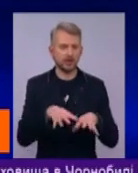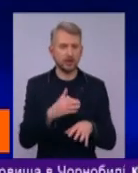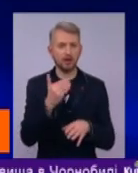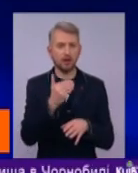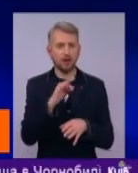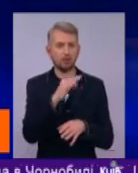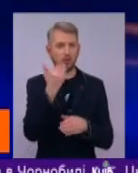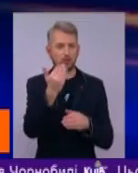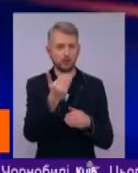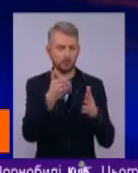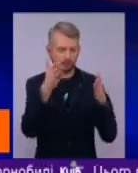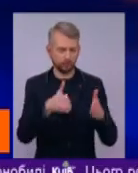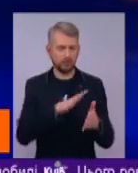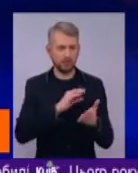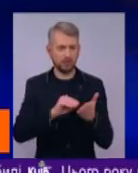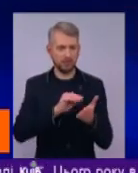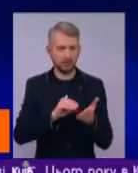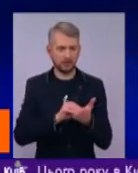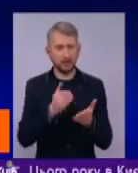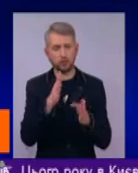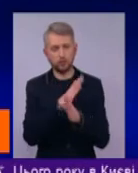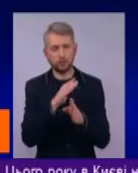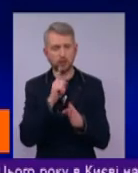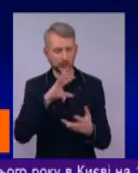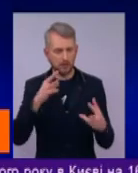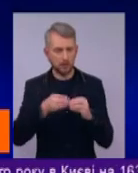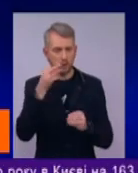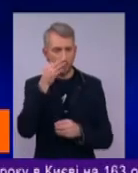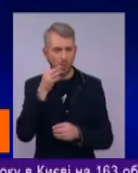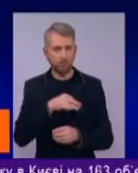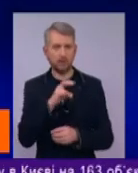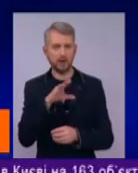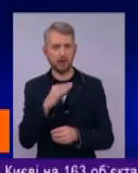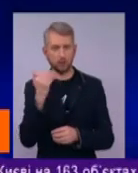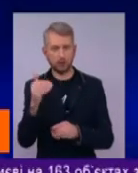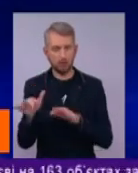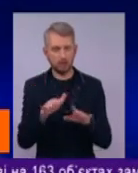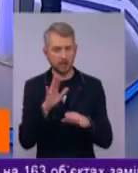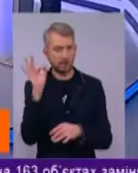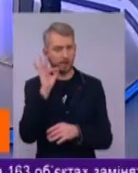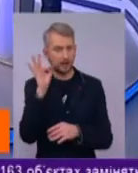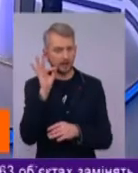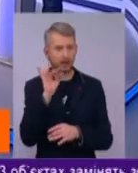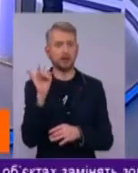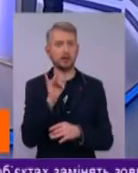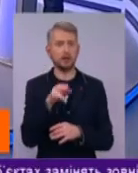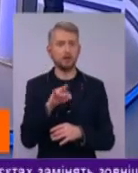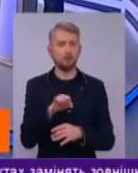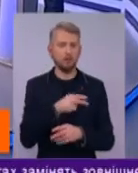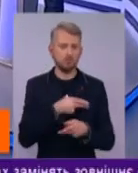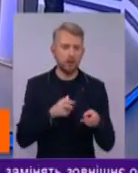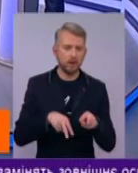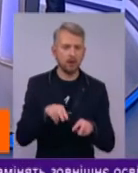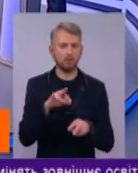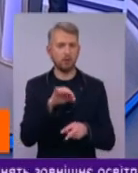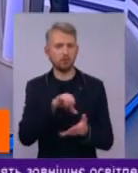их судьбы. Здесь же обобщен опыт вот натовской кампании в Афганистане и по потерям, и по